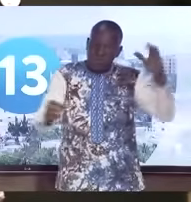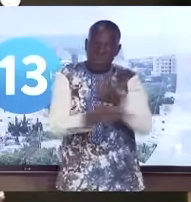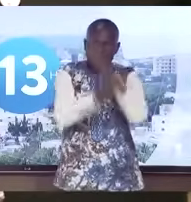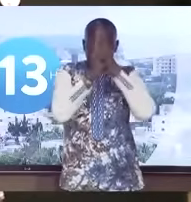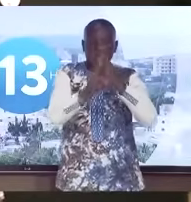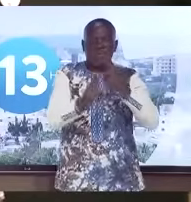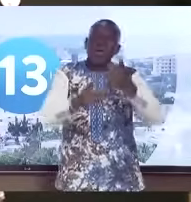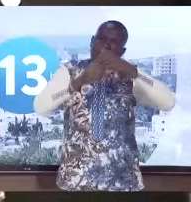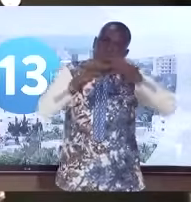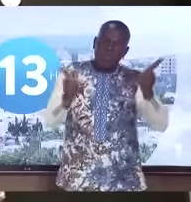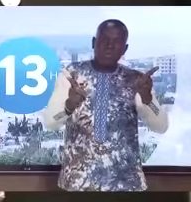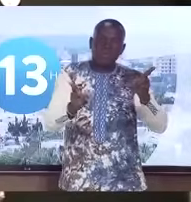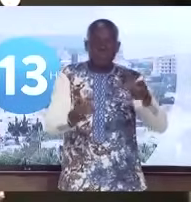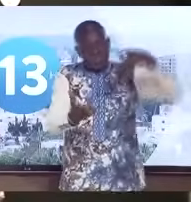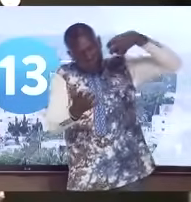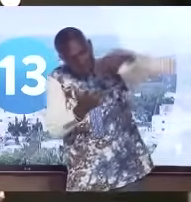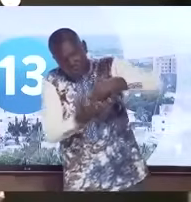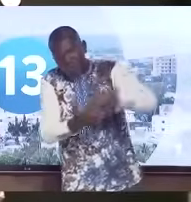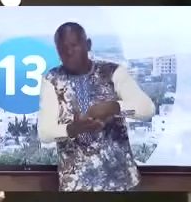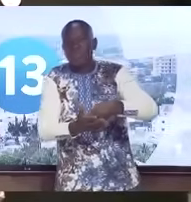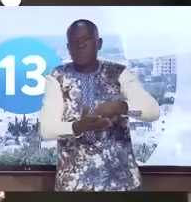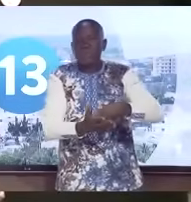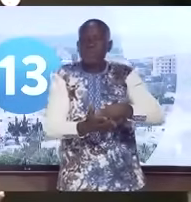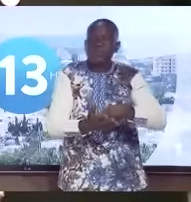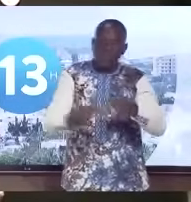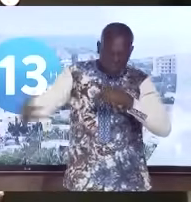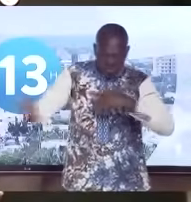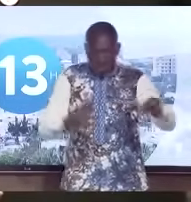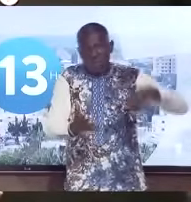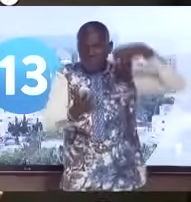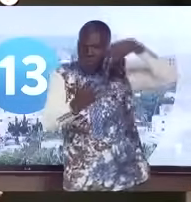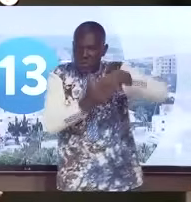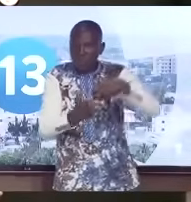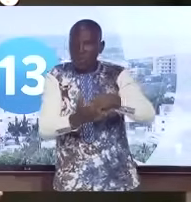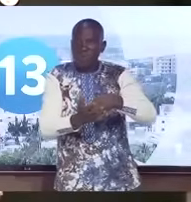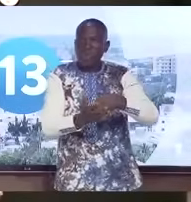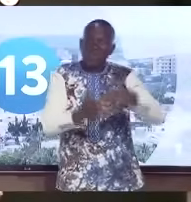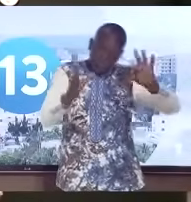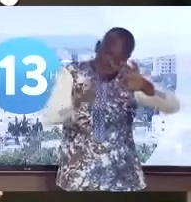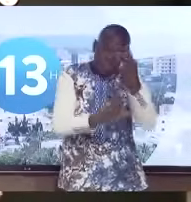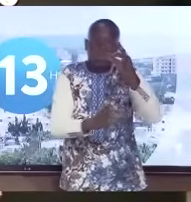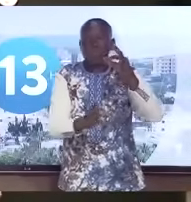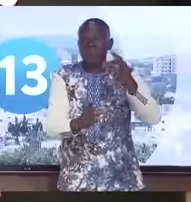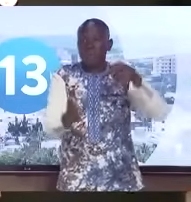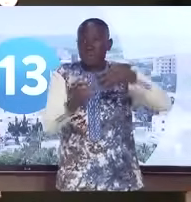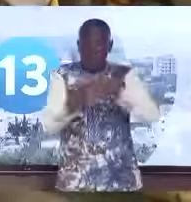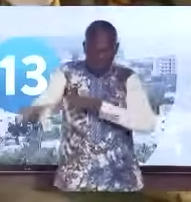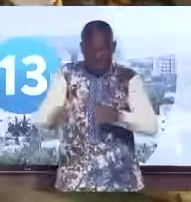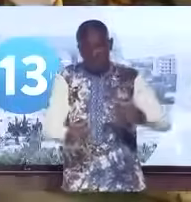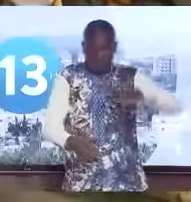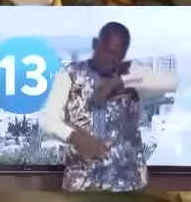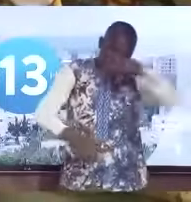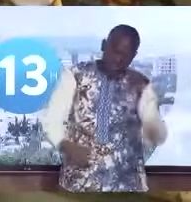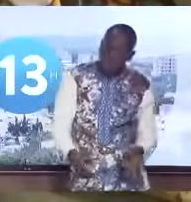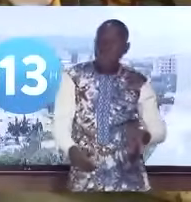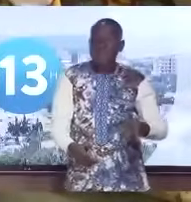mais nous sommes à genoux et nous combattons à genoux. Tant que le spirituel va tomber, les actions physiques aussi vont tomber. À